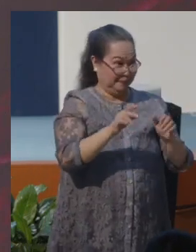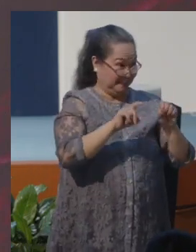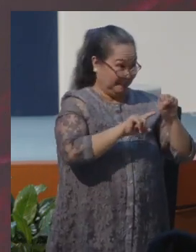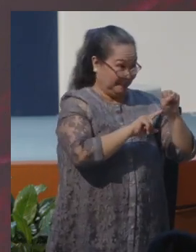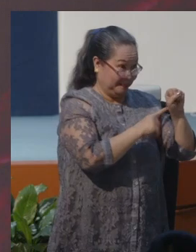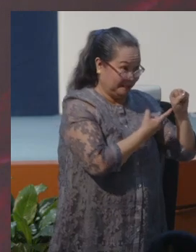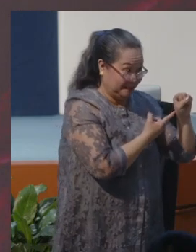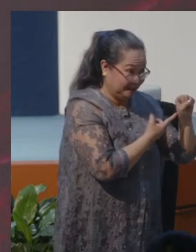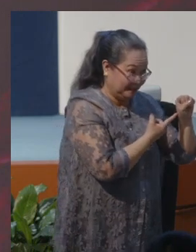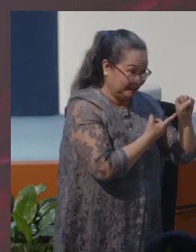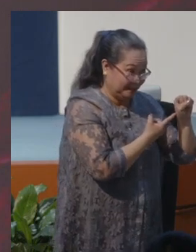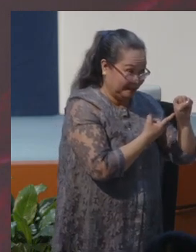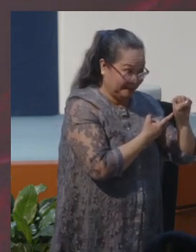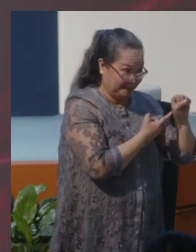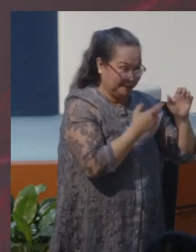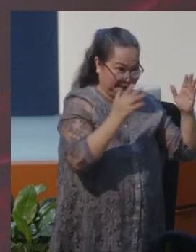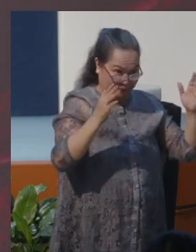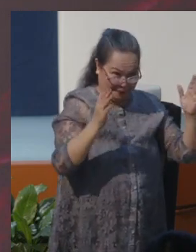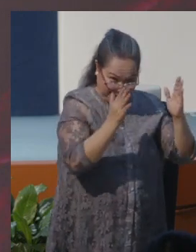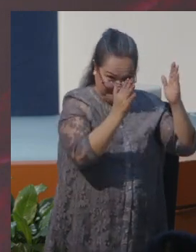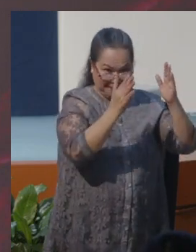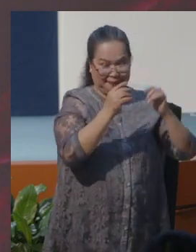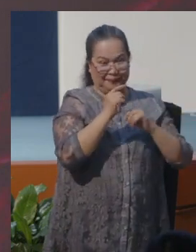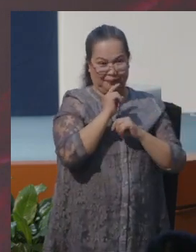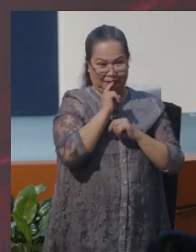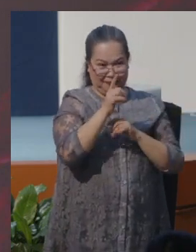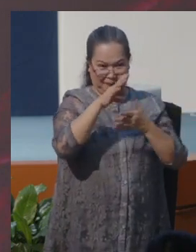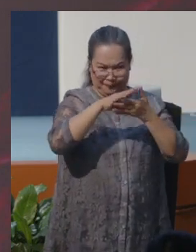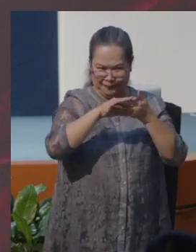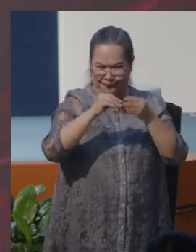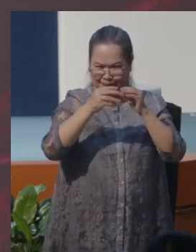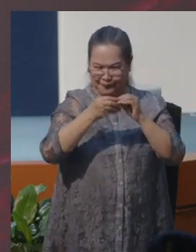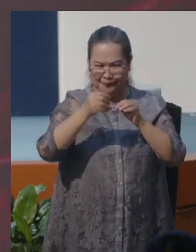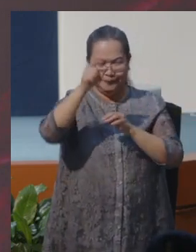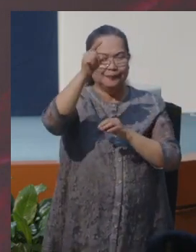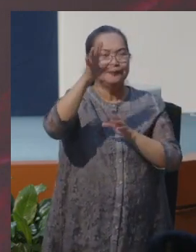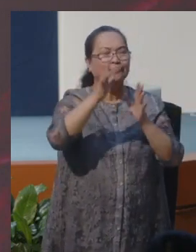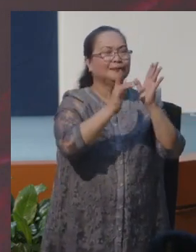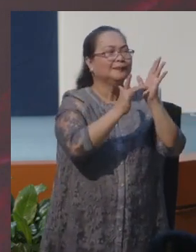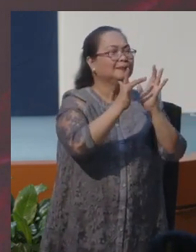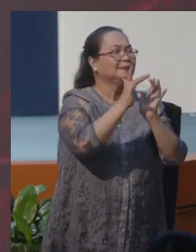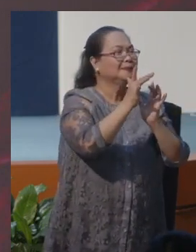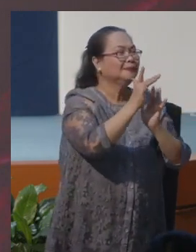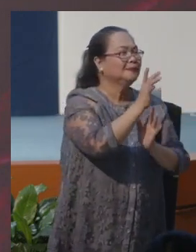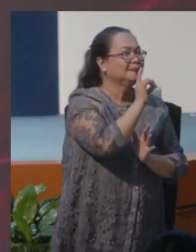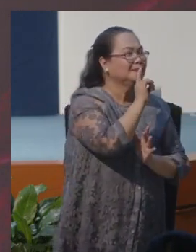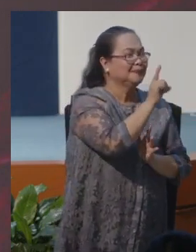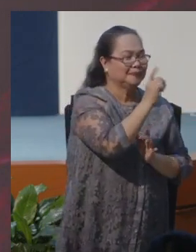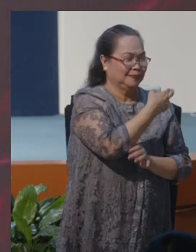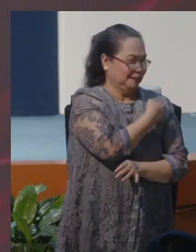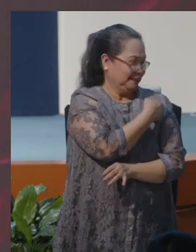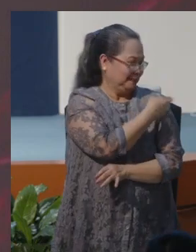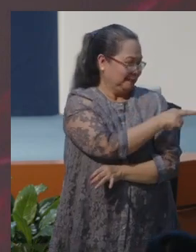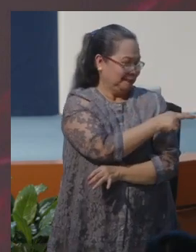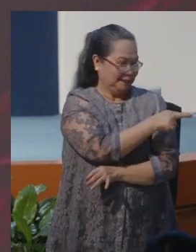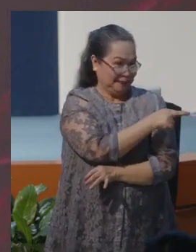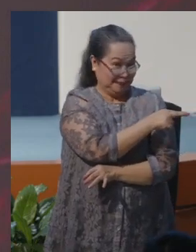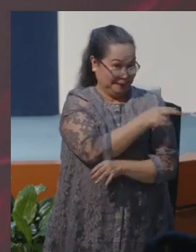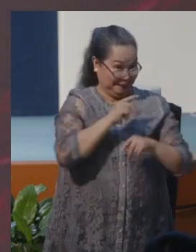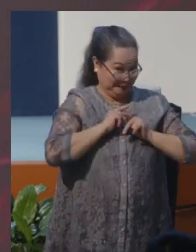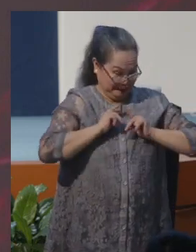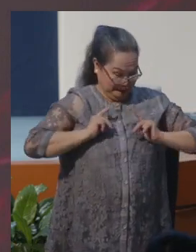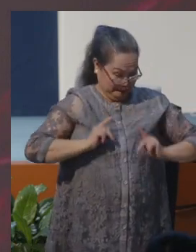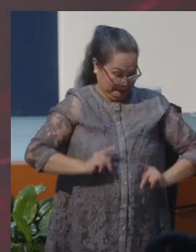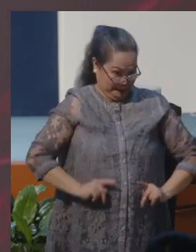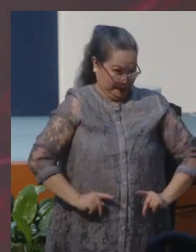ay nakaengkwentro na ng Panginoon ang mga religious leaders ng mga Hudyo.